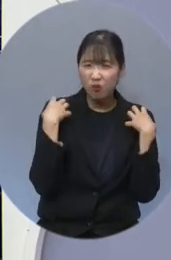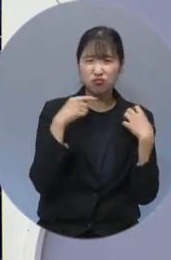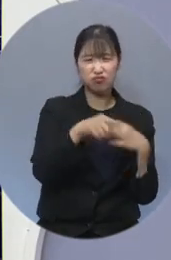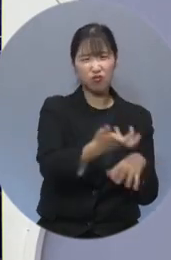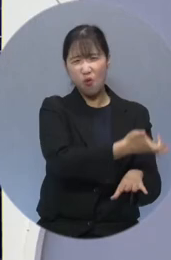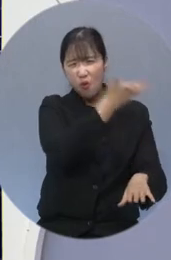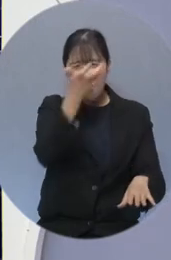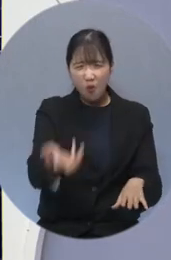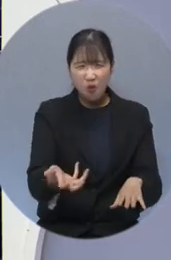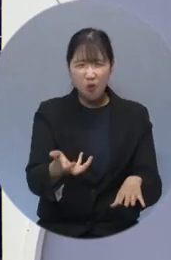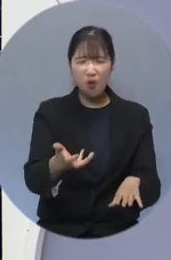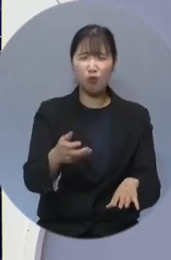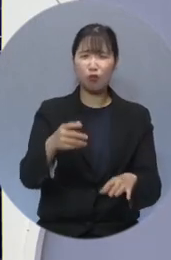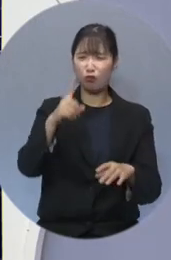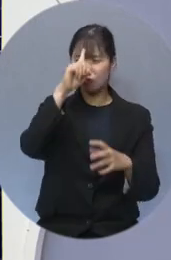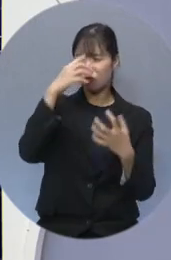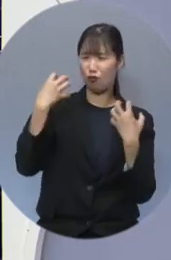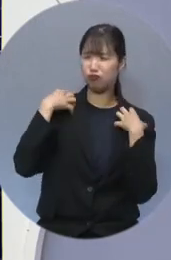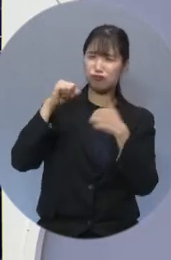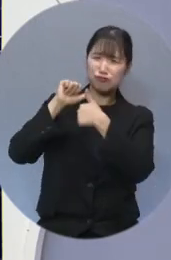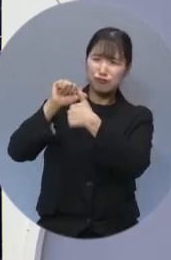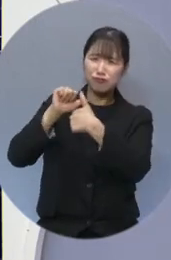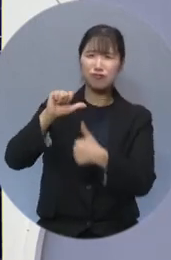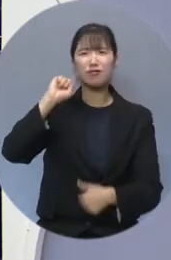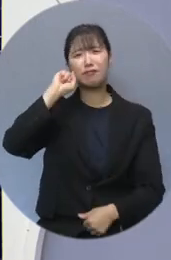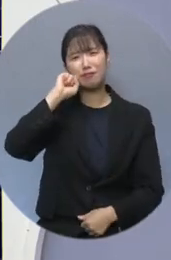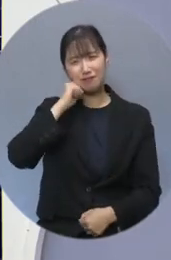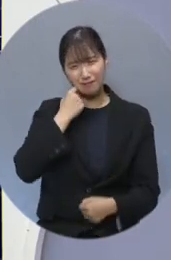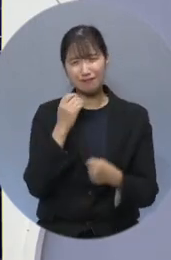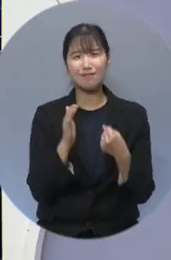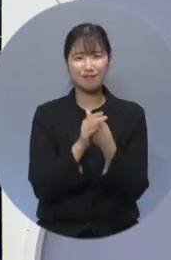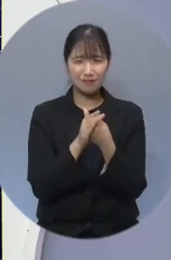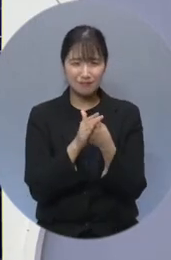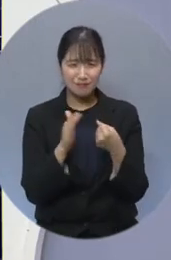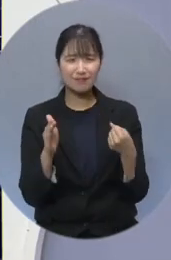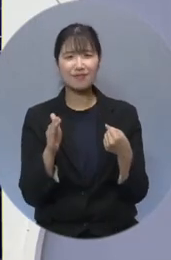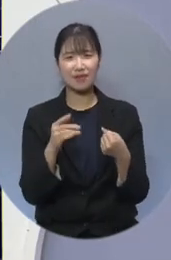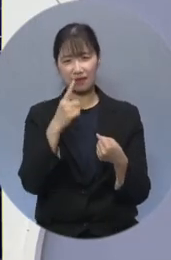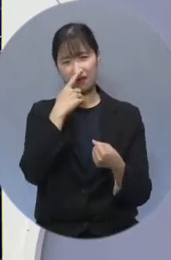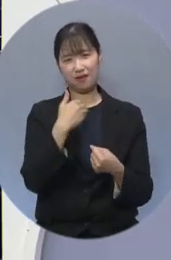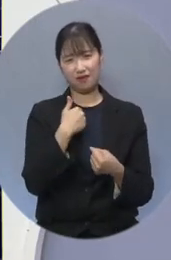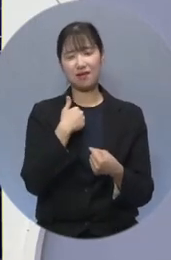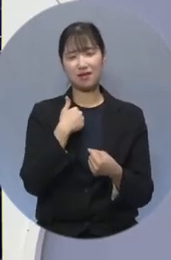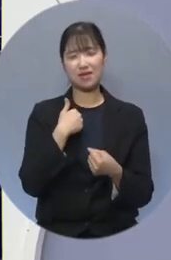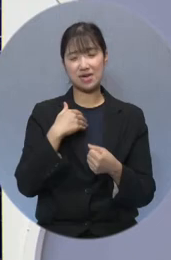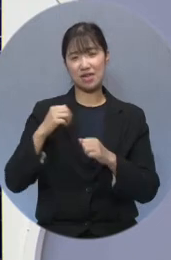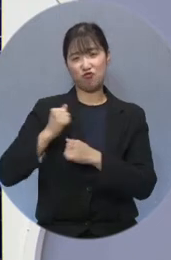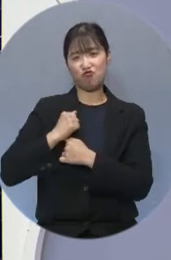옮겨라 뭐 이렇게 정부를 상대로 싸울 수는 없으니까요. 그래서 저희들이 국방부와